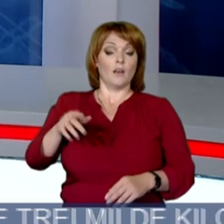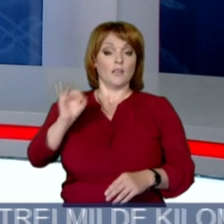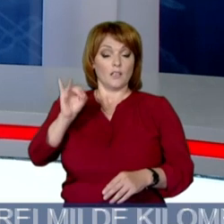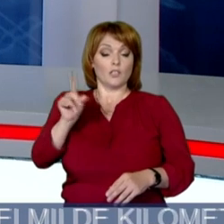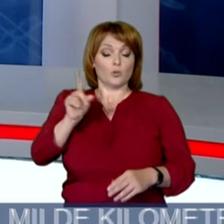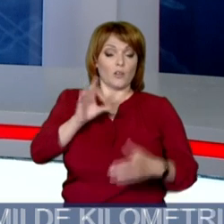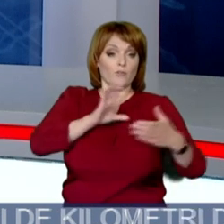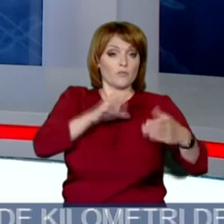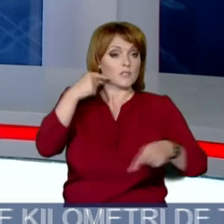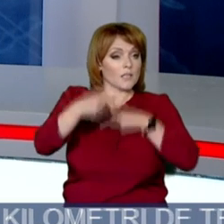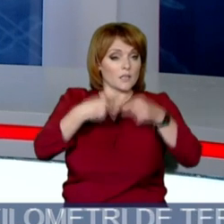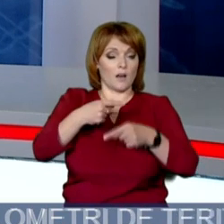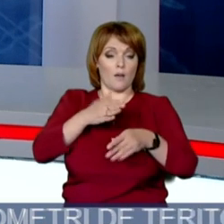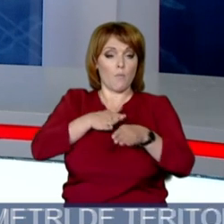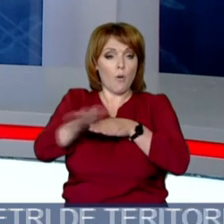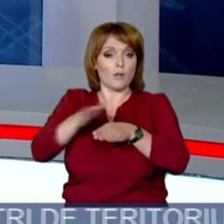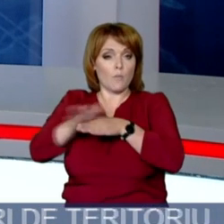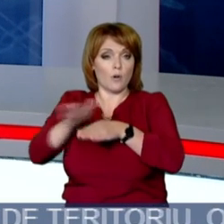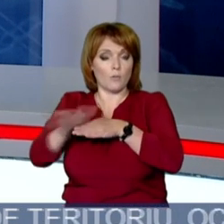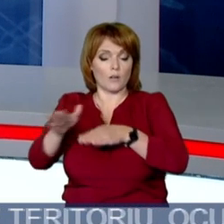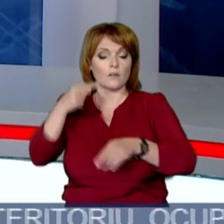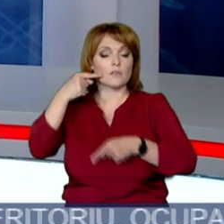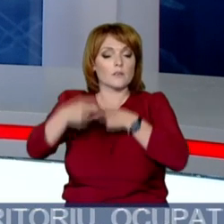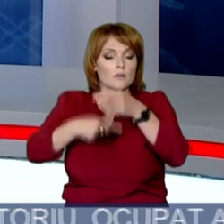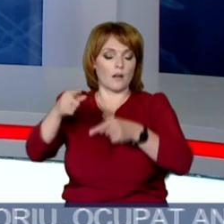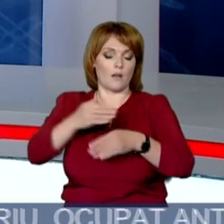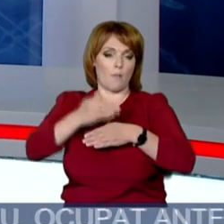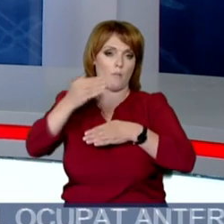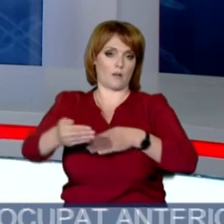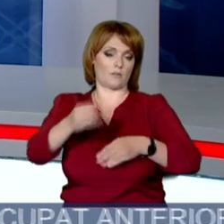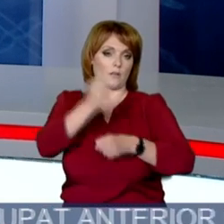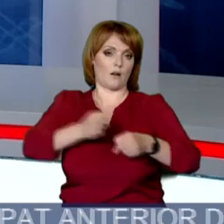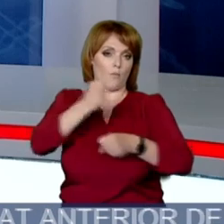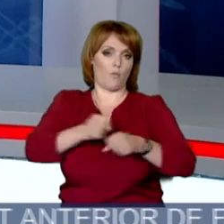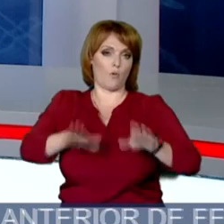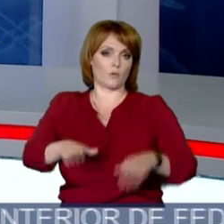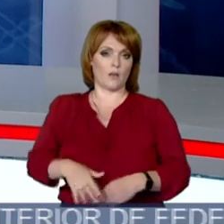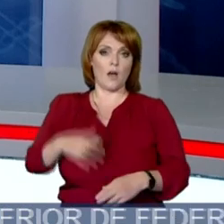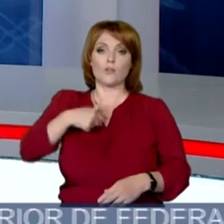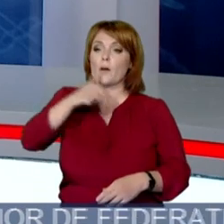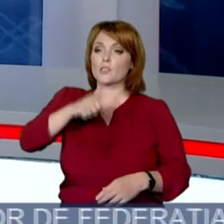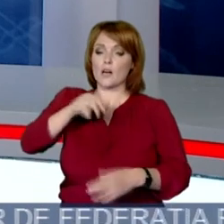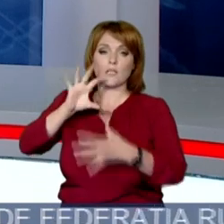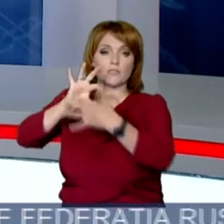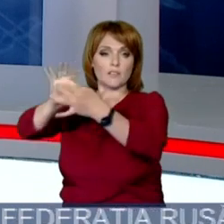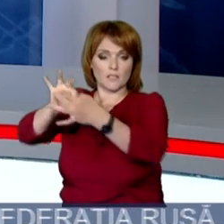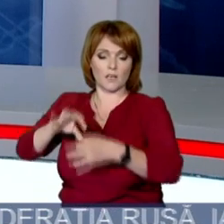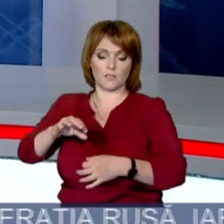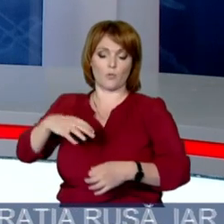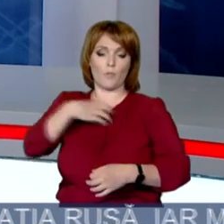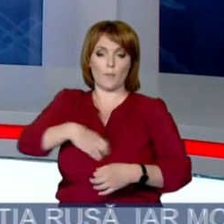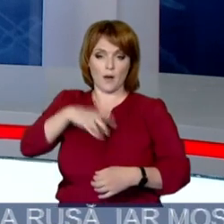frecvent întârzie la muncă. Contactat de Moldova 1, primarul orașului Sângera, Valeriu Popa, nu ne-a răspuns la telefon pentru a ne